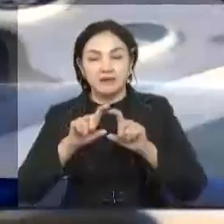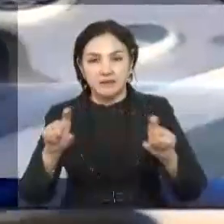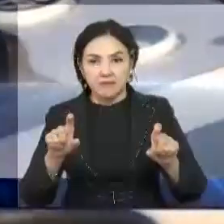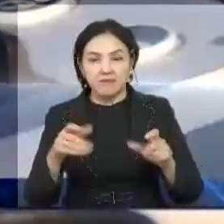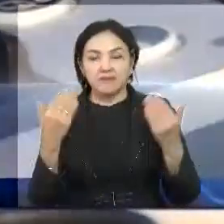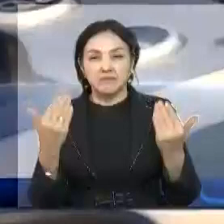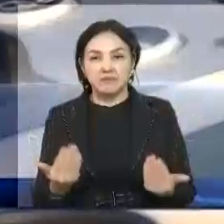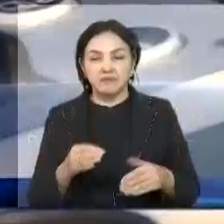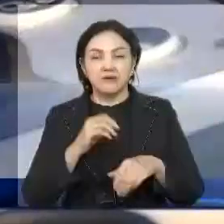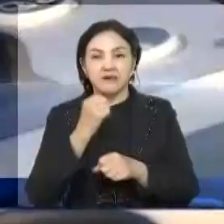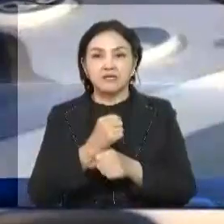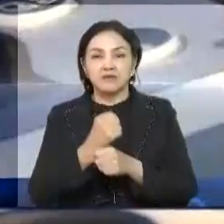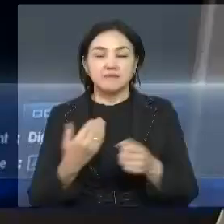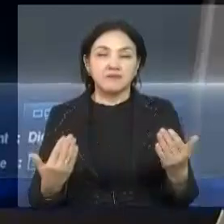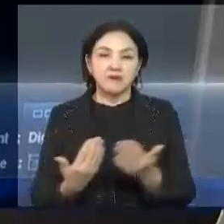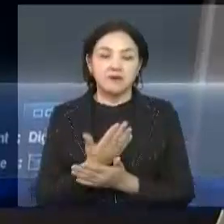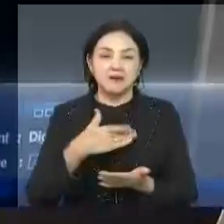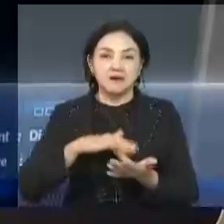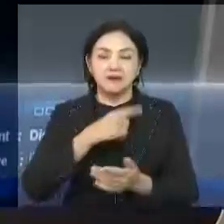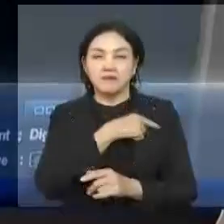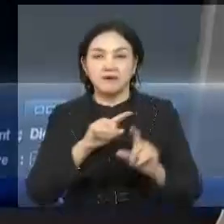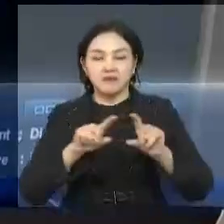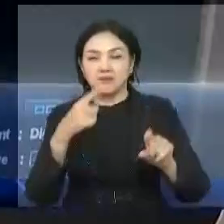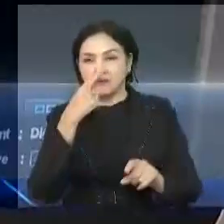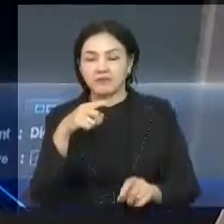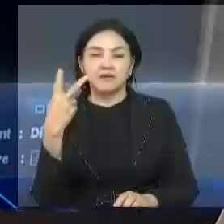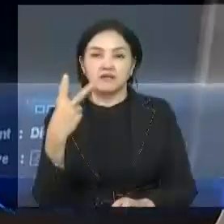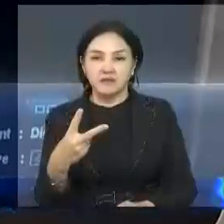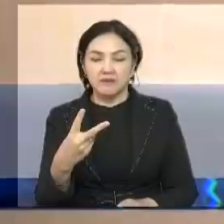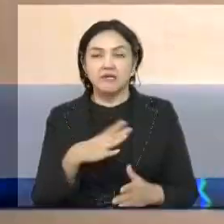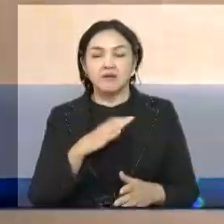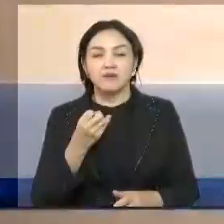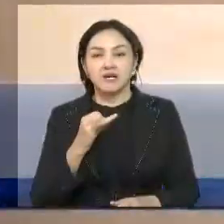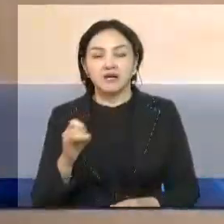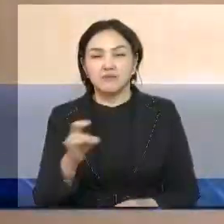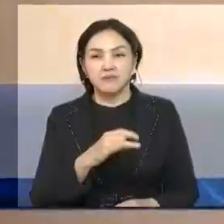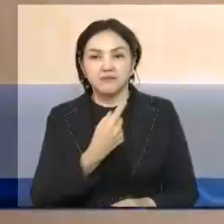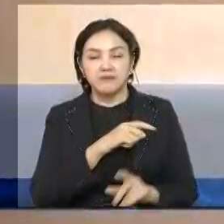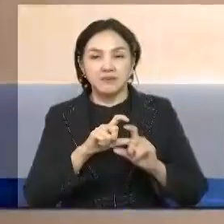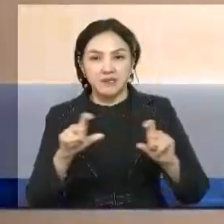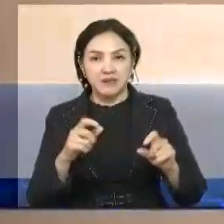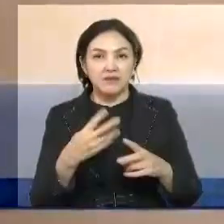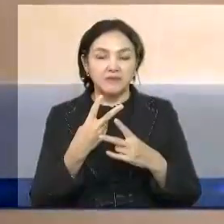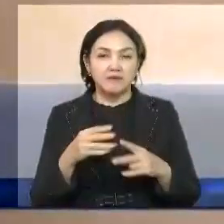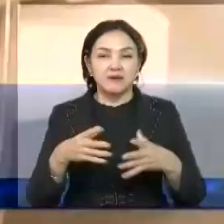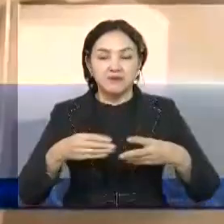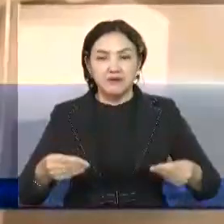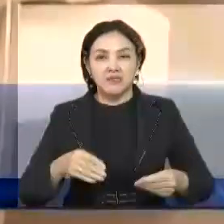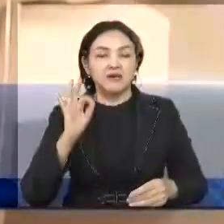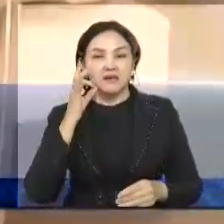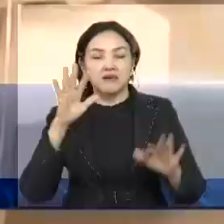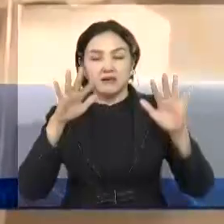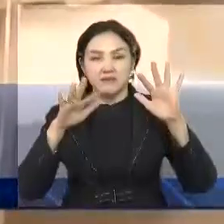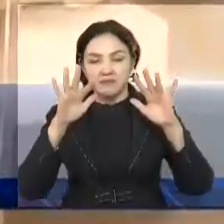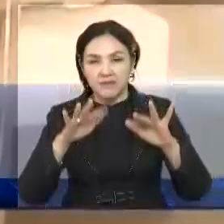И уже сейчас ведутся работы по обновлению городской поликлиники номер 2. Модернизируется Текибийская районная больница. По причине весенних и осенних осадков в